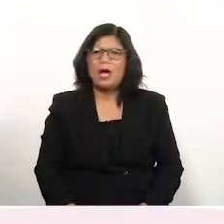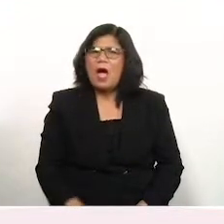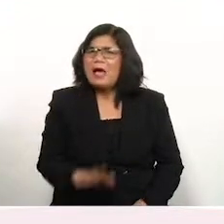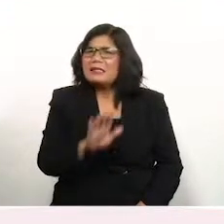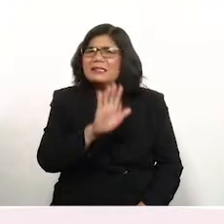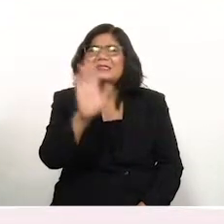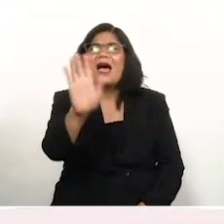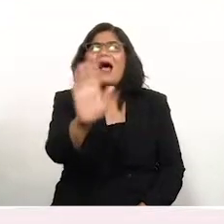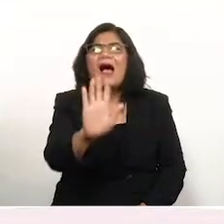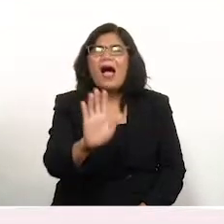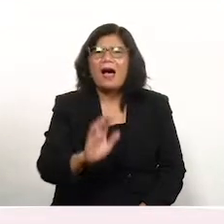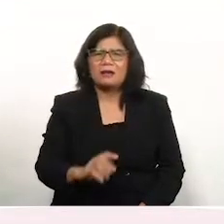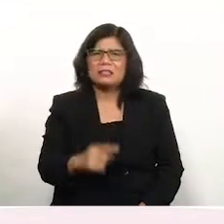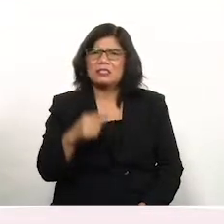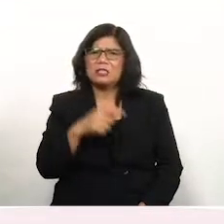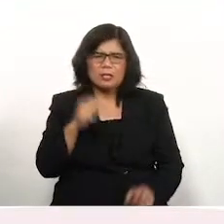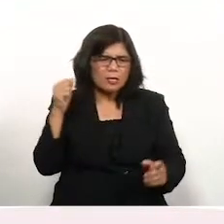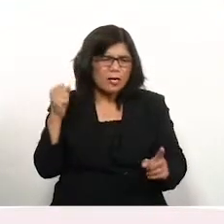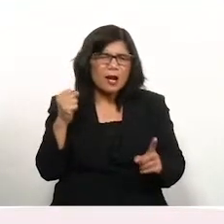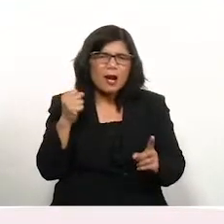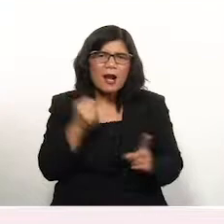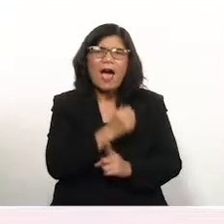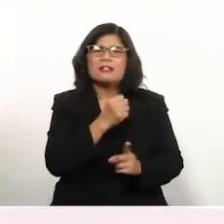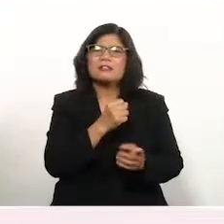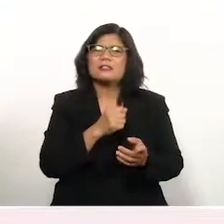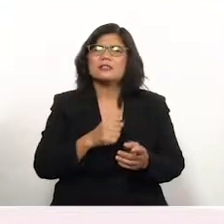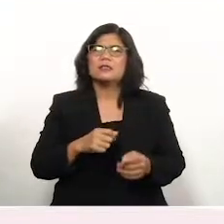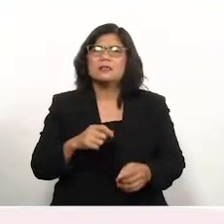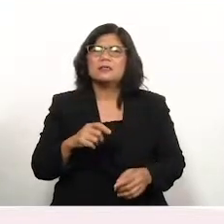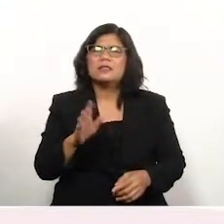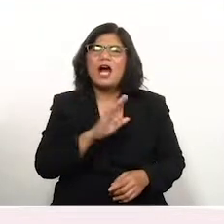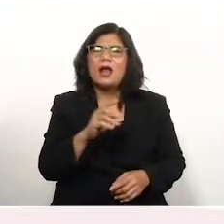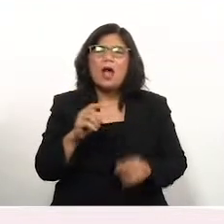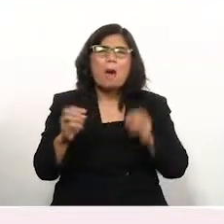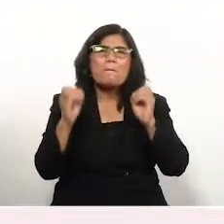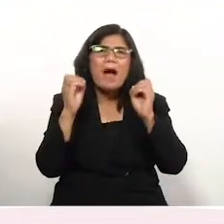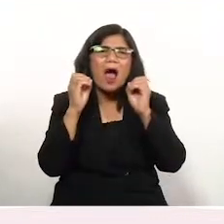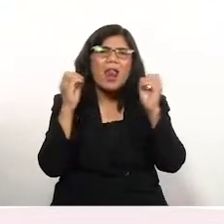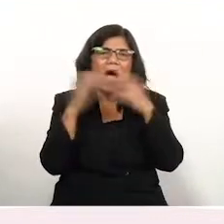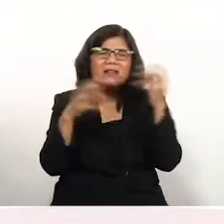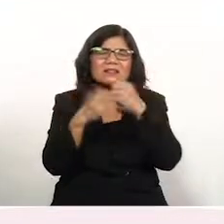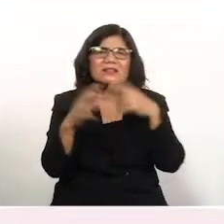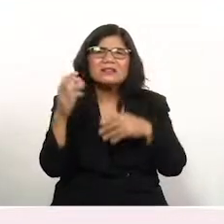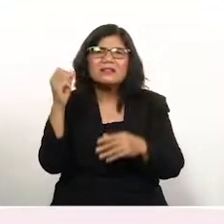Hai dan zamperla Wu ini kerasa kita bilang janganlah membalas kejahatan dengan kejahatan perhitungan